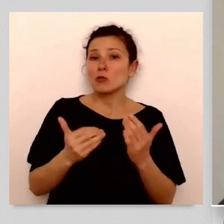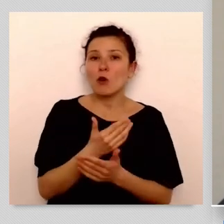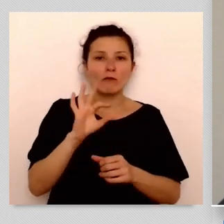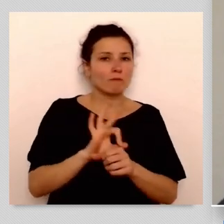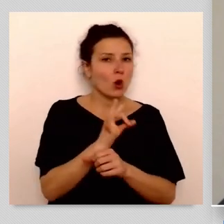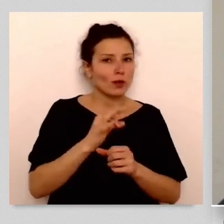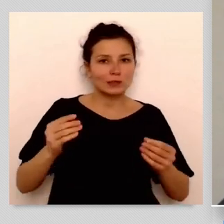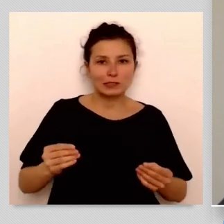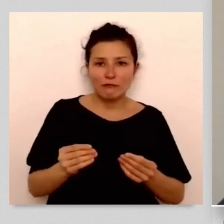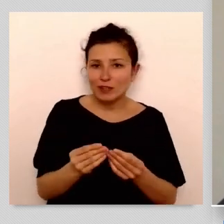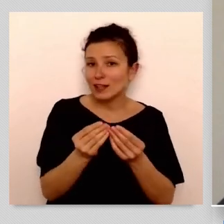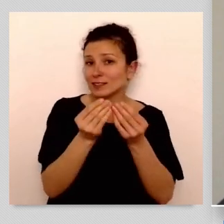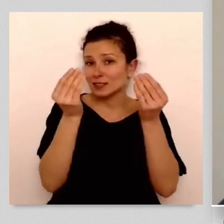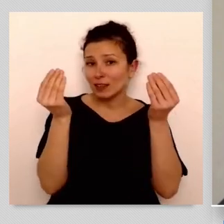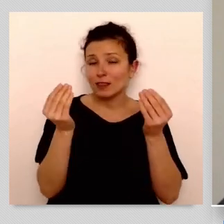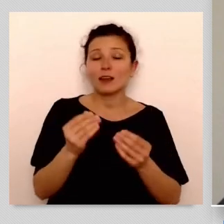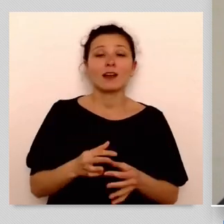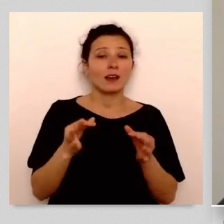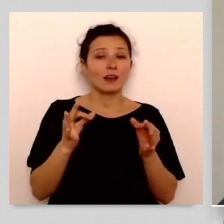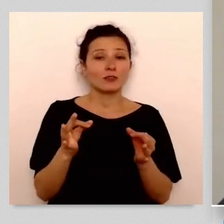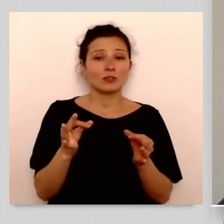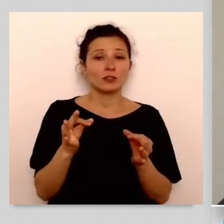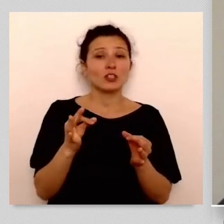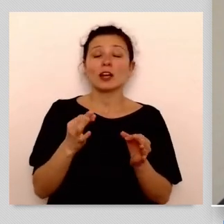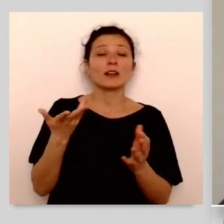cywilizacyjnym, który dzisiaj płynie ze starej